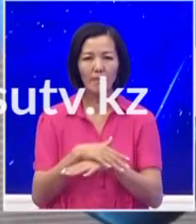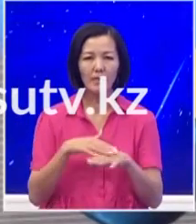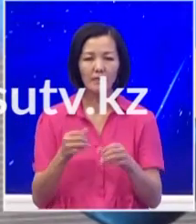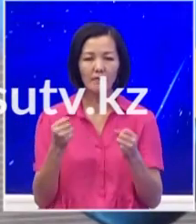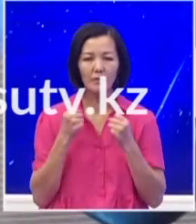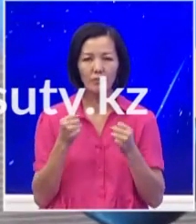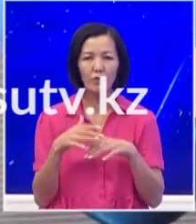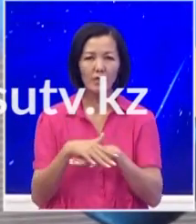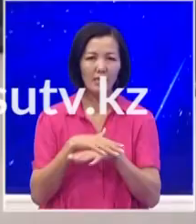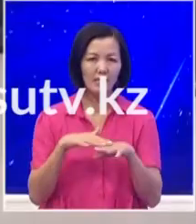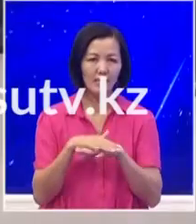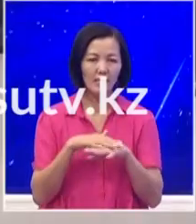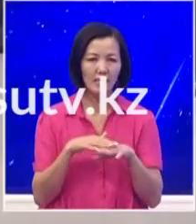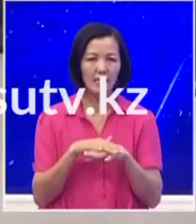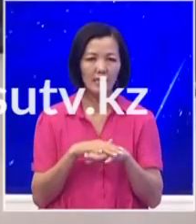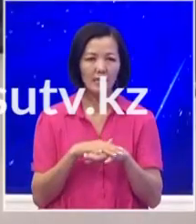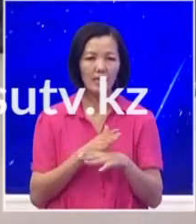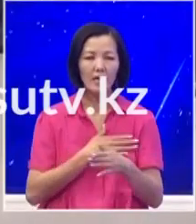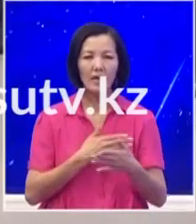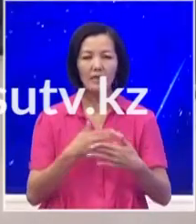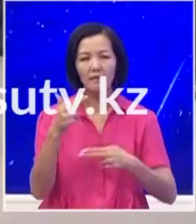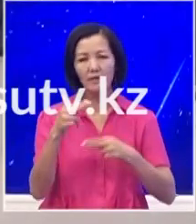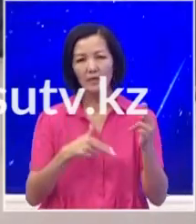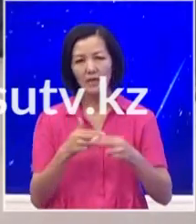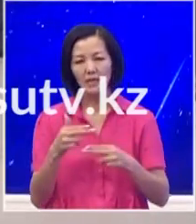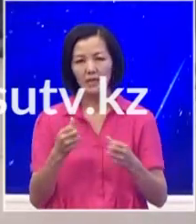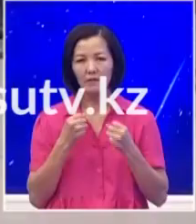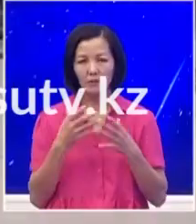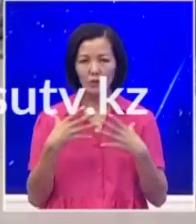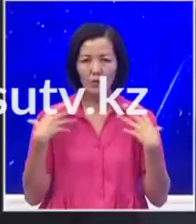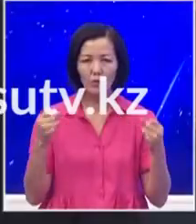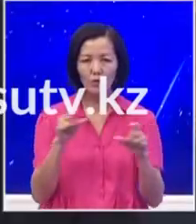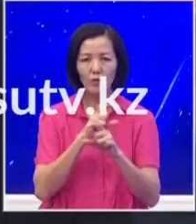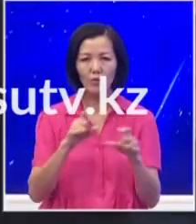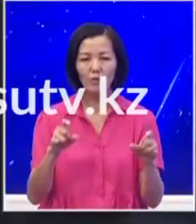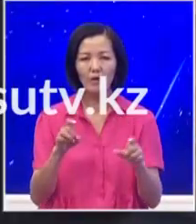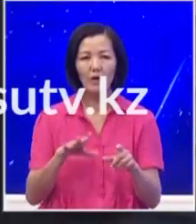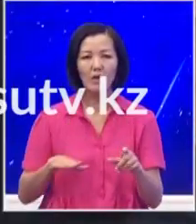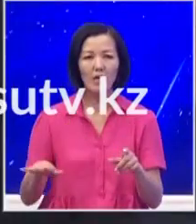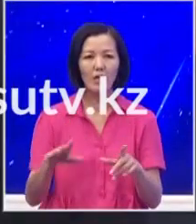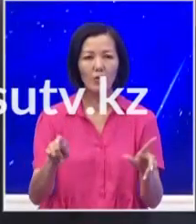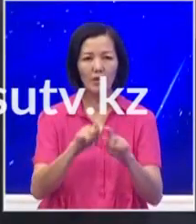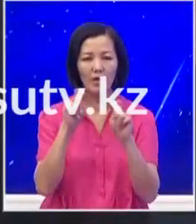на селе. Этому свидетельствует активное строительство физкультурно-оздоровительных комплексов в районах.